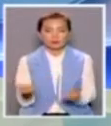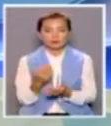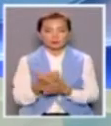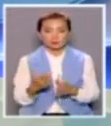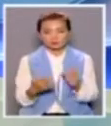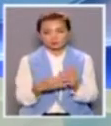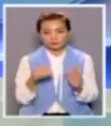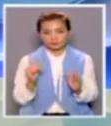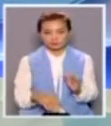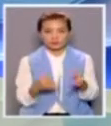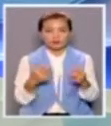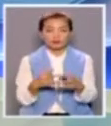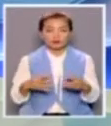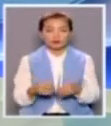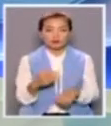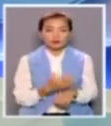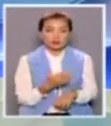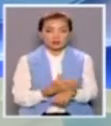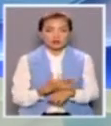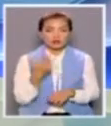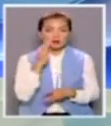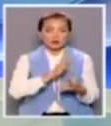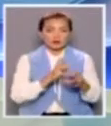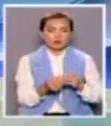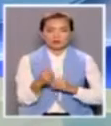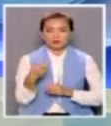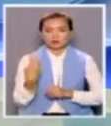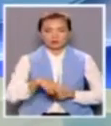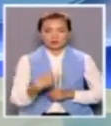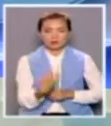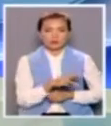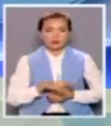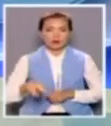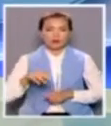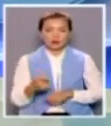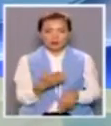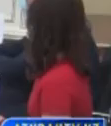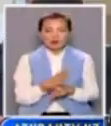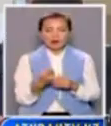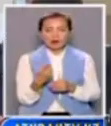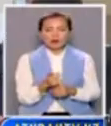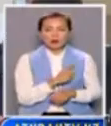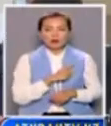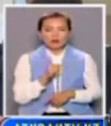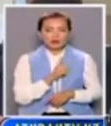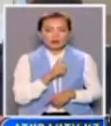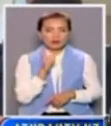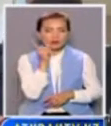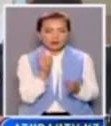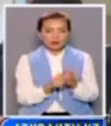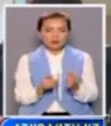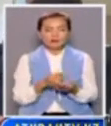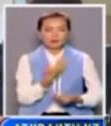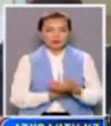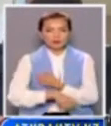более 9 тысяч нуждающимся семьям на общую сумму 222 миллион тенге. Одинокие пенсионеры, люди с